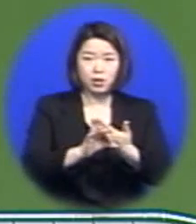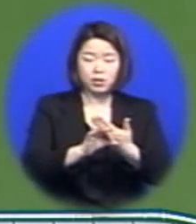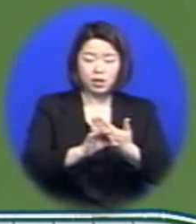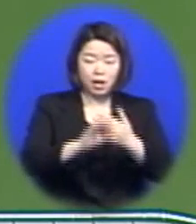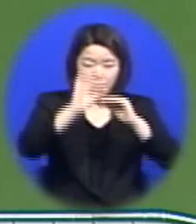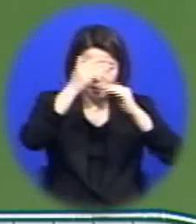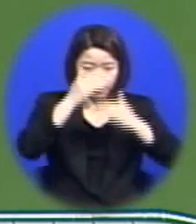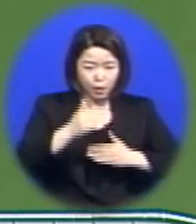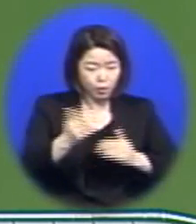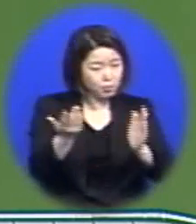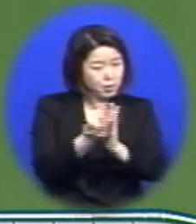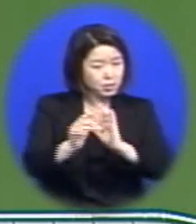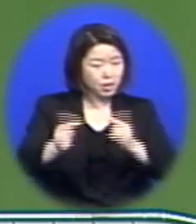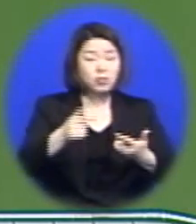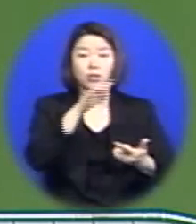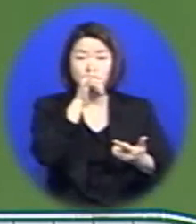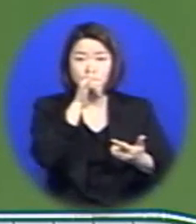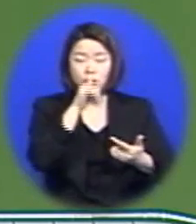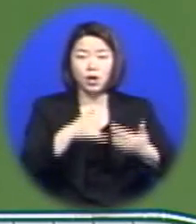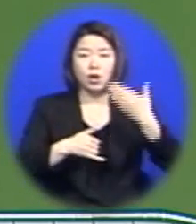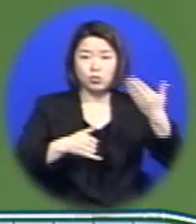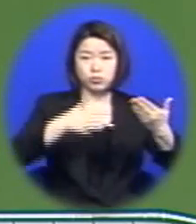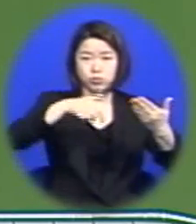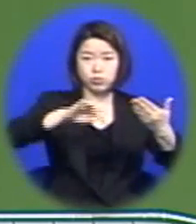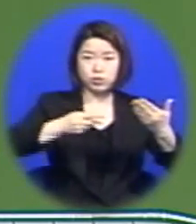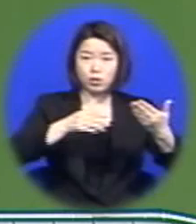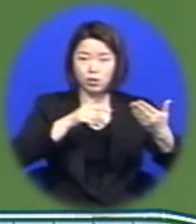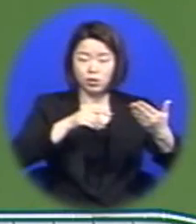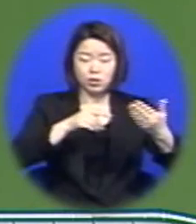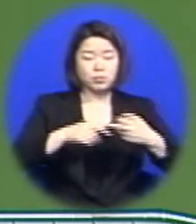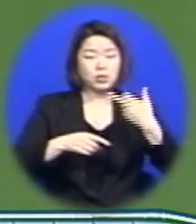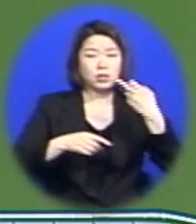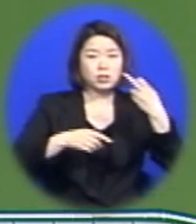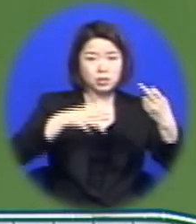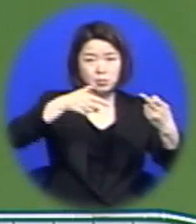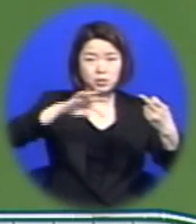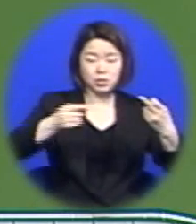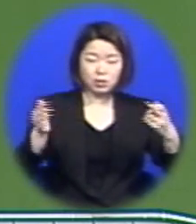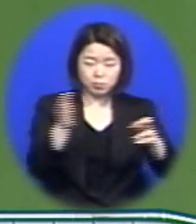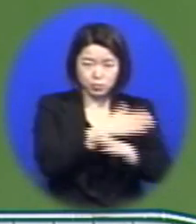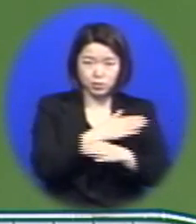나옵니다 9절부터 17절 12절부터 17절지